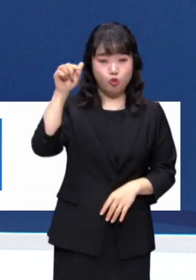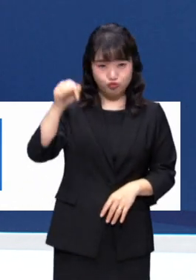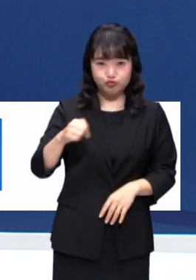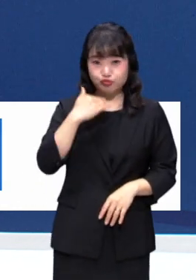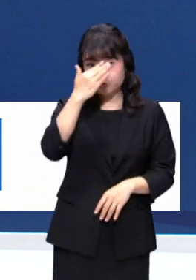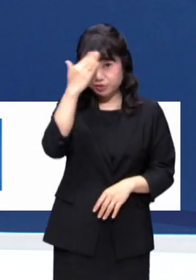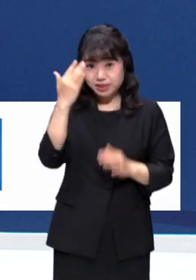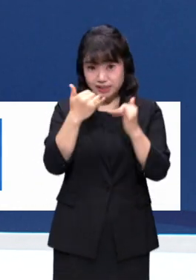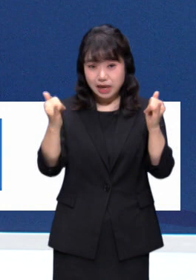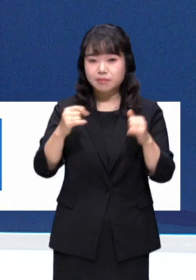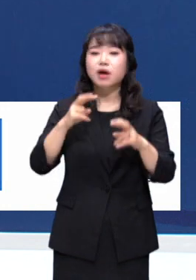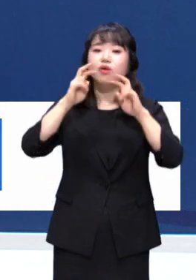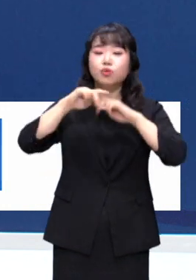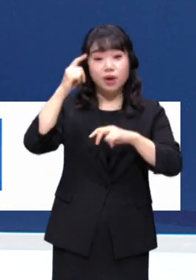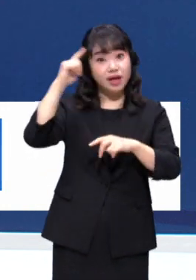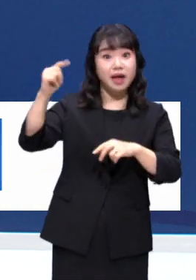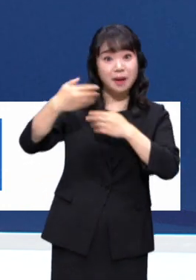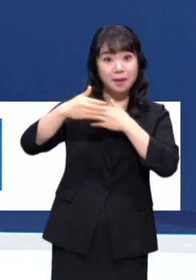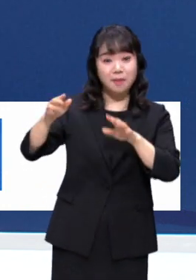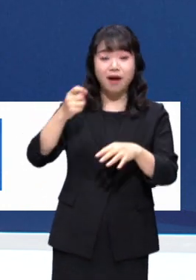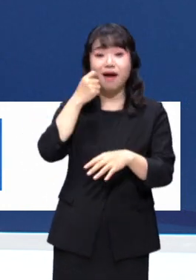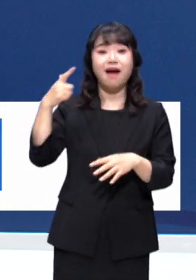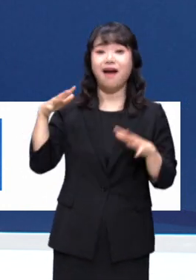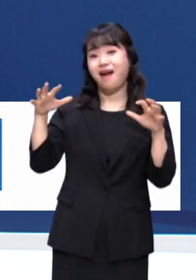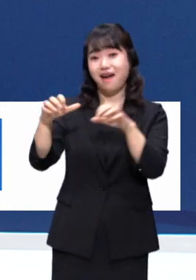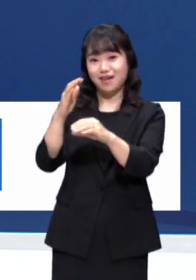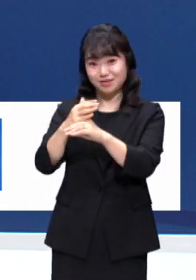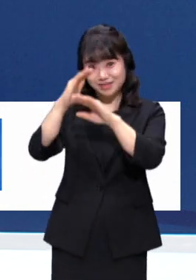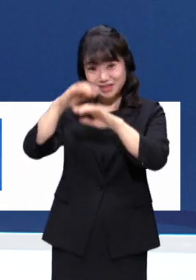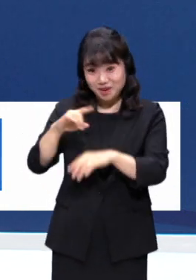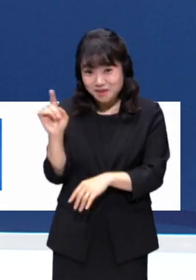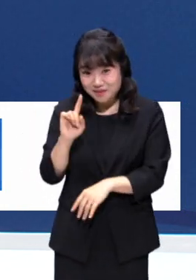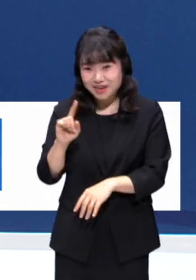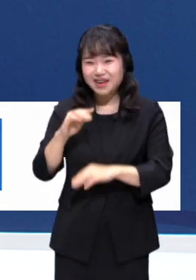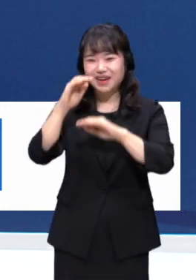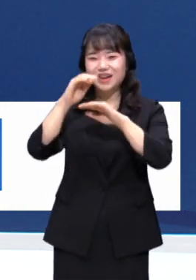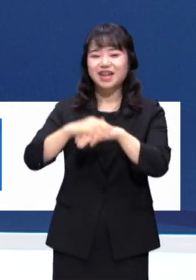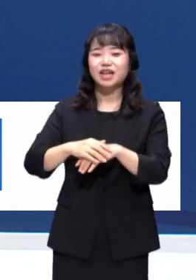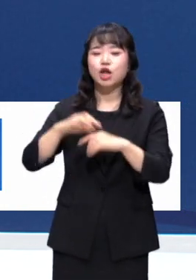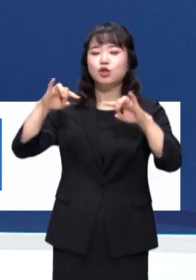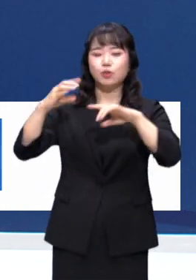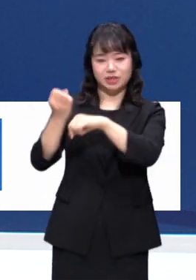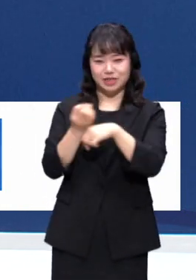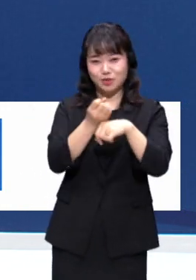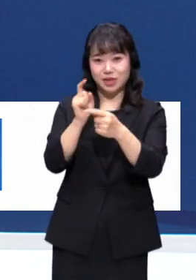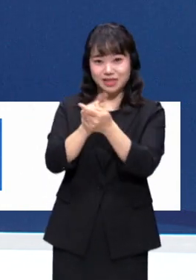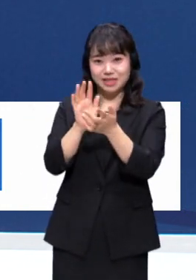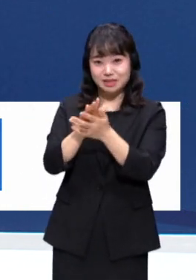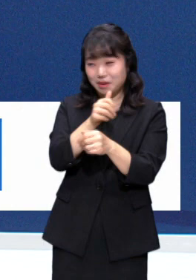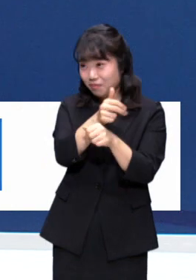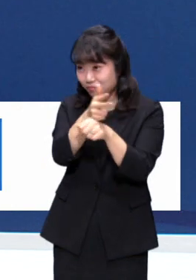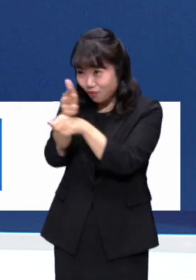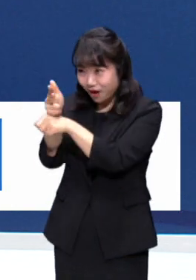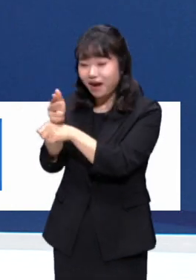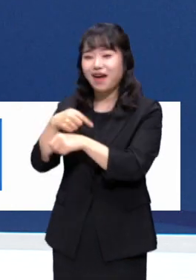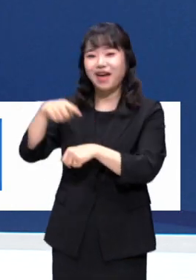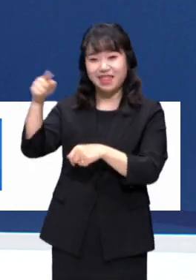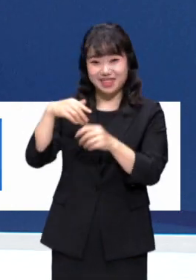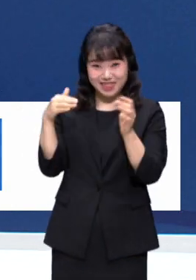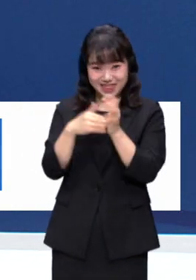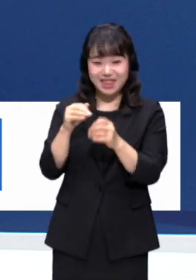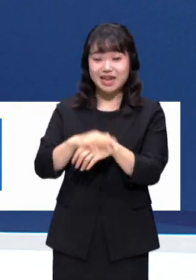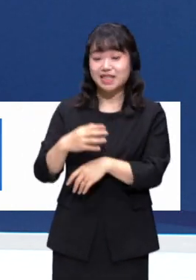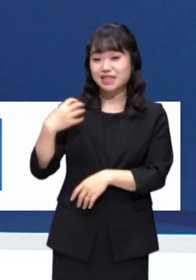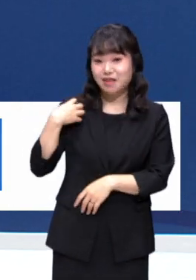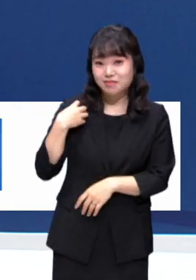청년 음악 창작 활동 공간이 인기라고 하는데요. 어떤 공간인지 궁금한데 저희 주민통신원이 직접 다녀오셨습니다. 네,